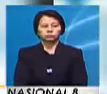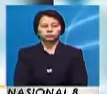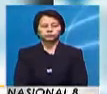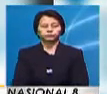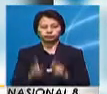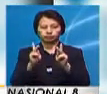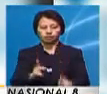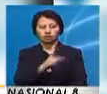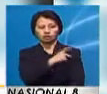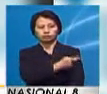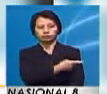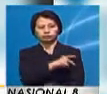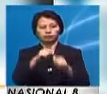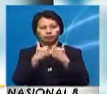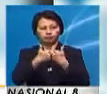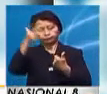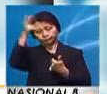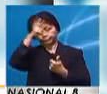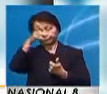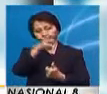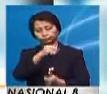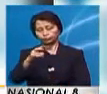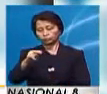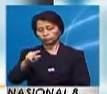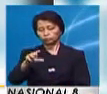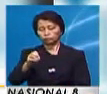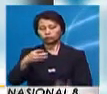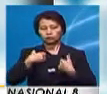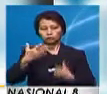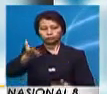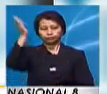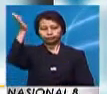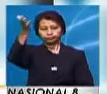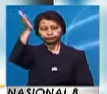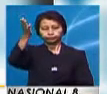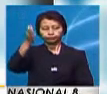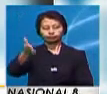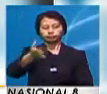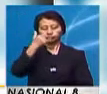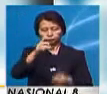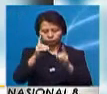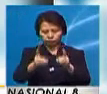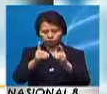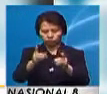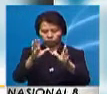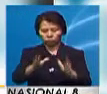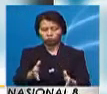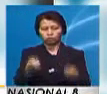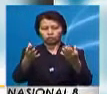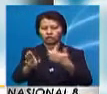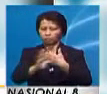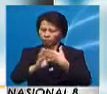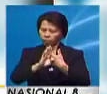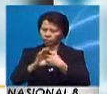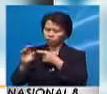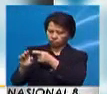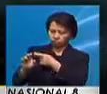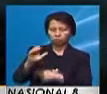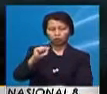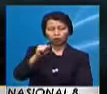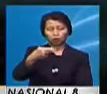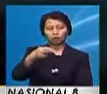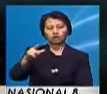Pihak berkuasa serta agensi kerajaan dan NGO mengadakan ceramah juga seminar mendidik orang ramai mengenai bahaya Ahlong.